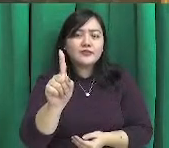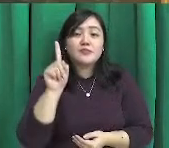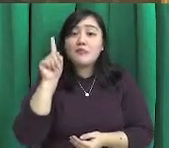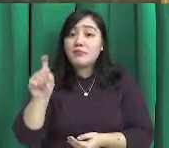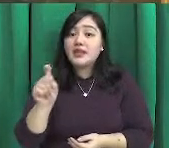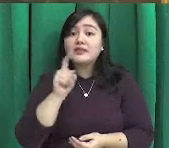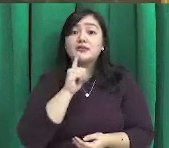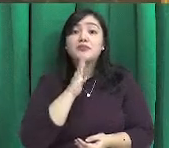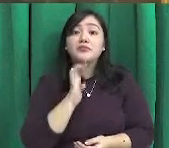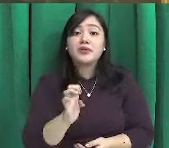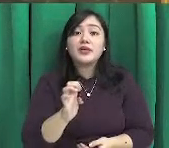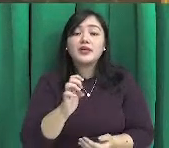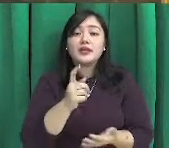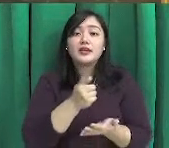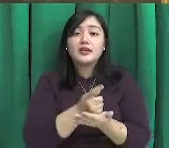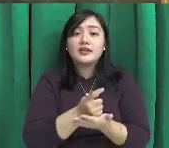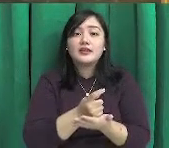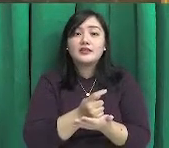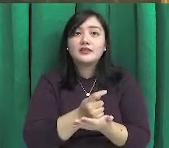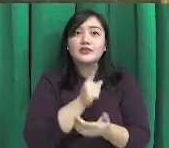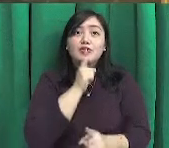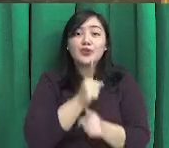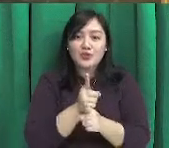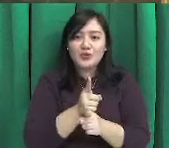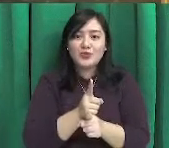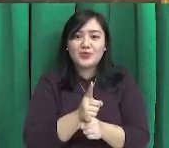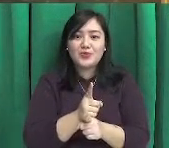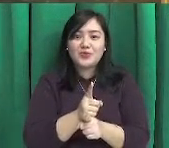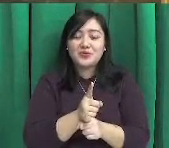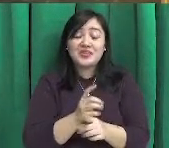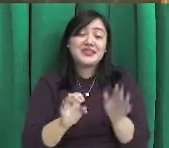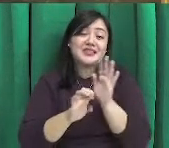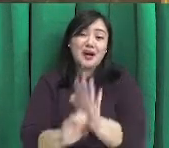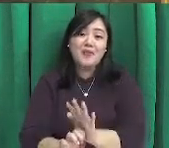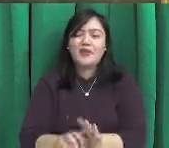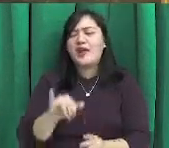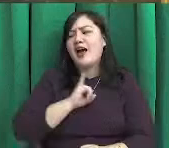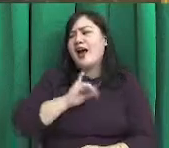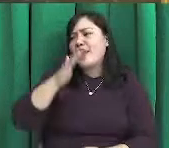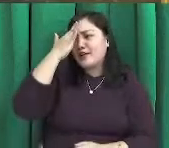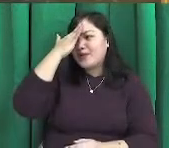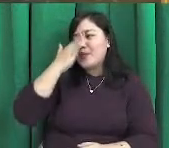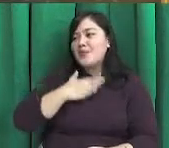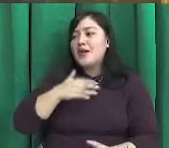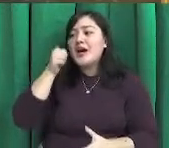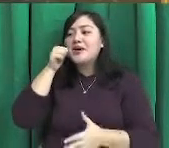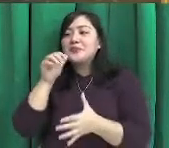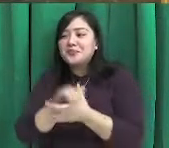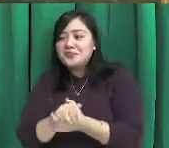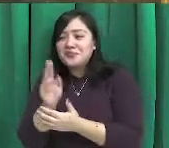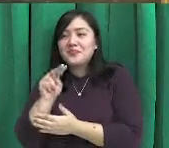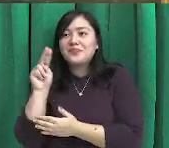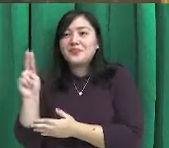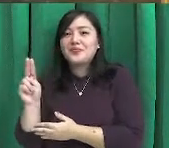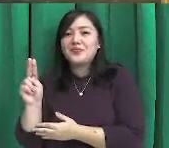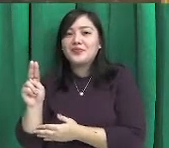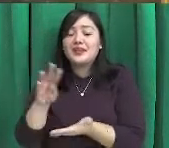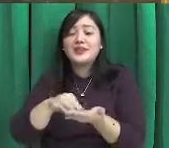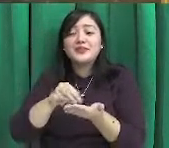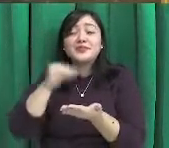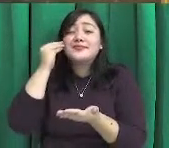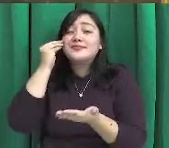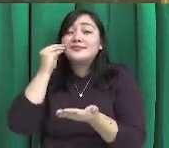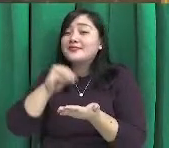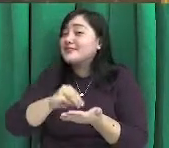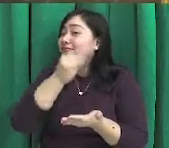na kailangan ng misis ko ang lipstick. Alam ko na kailangan ng misis ko yung lapis na pangsulat sa kilay.